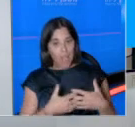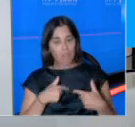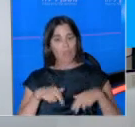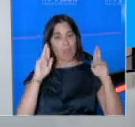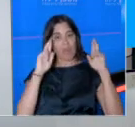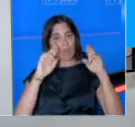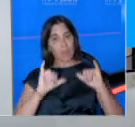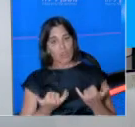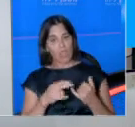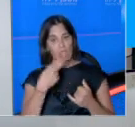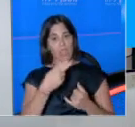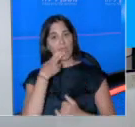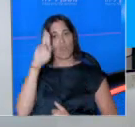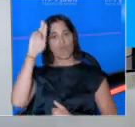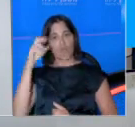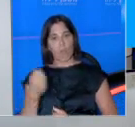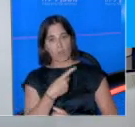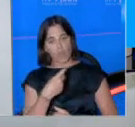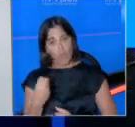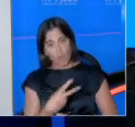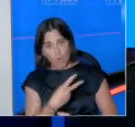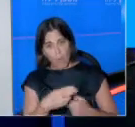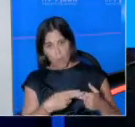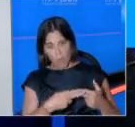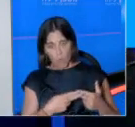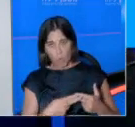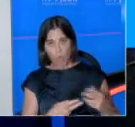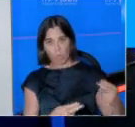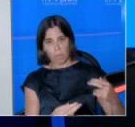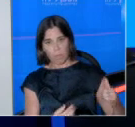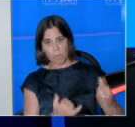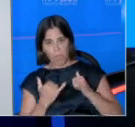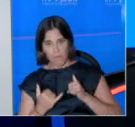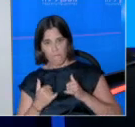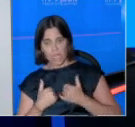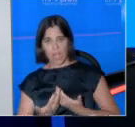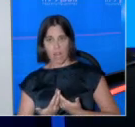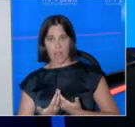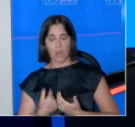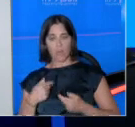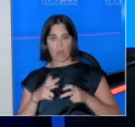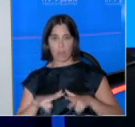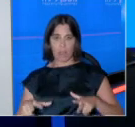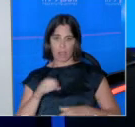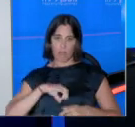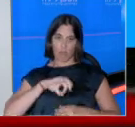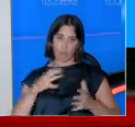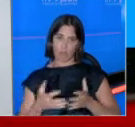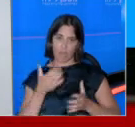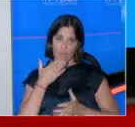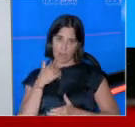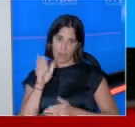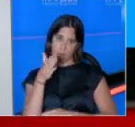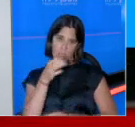שתהיה ושתושבע בשבוע וחצי, שבועיים הקרובים, מביאה לפתחנו ולמצב שלנו בחברה הישראלית